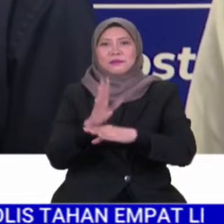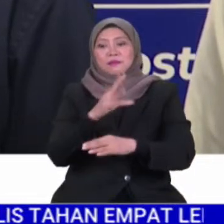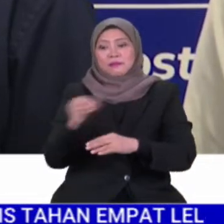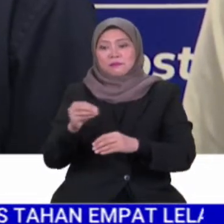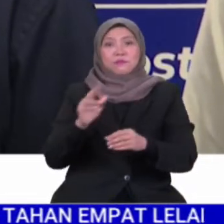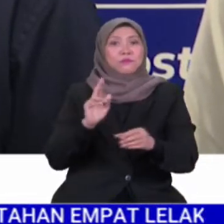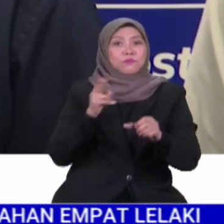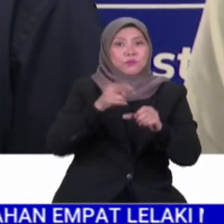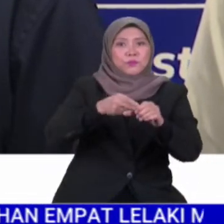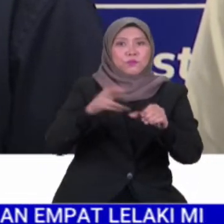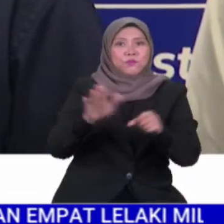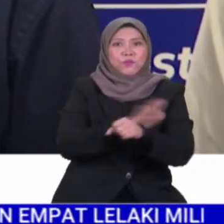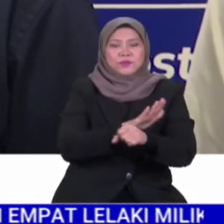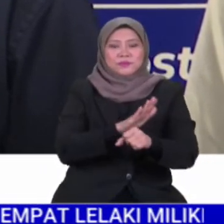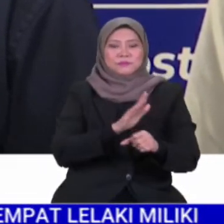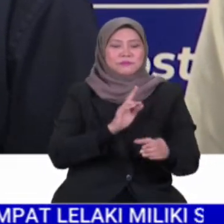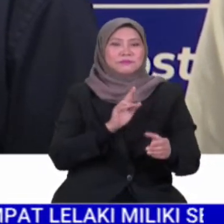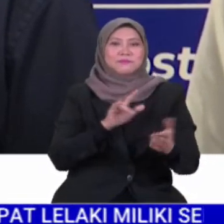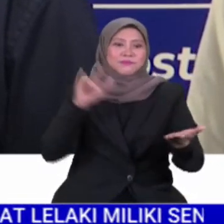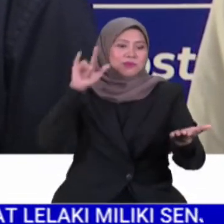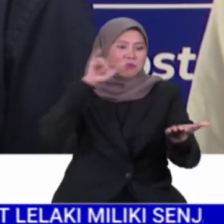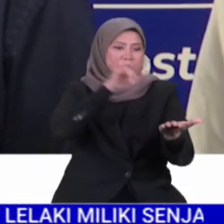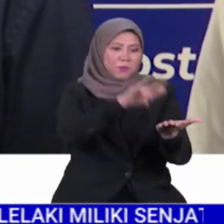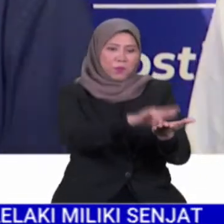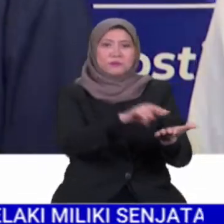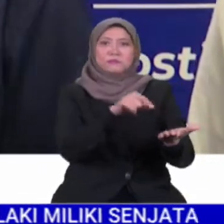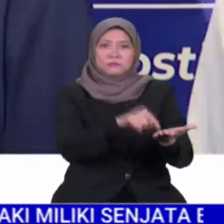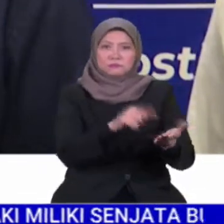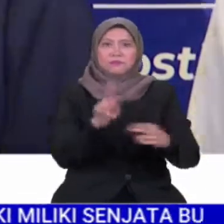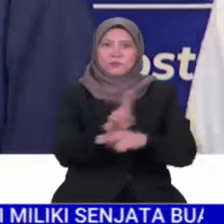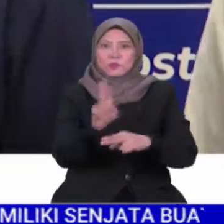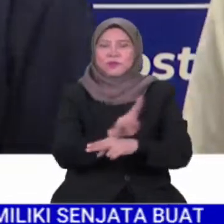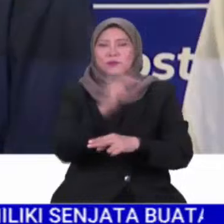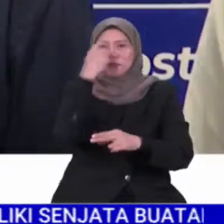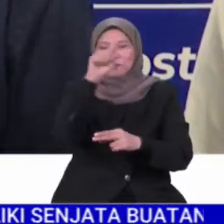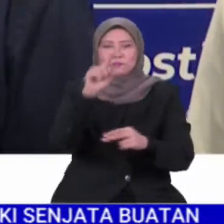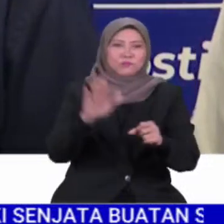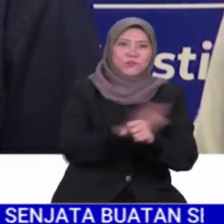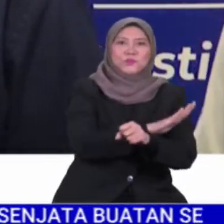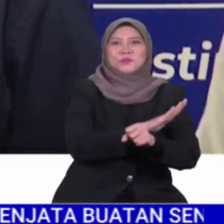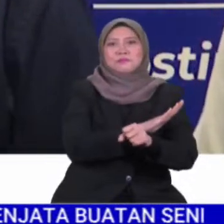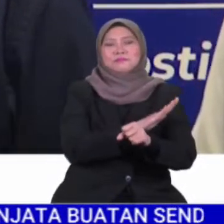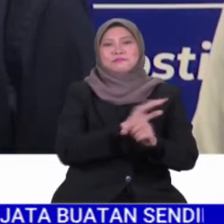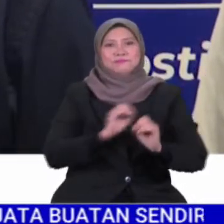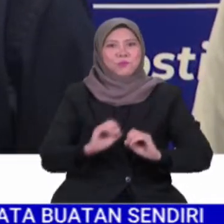memanfaatkan penuh kedudukan Subang Airport yang cukup strategik di tengah-tengah ibu kota.